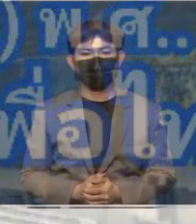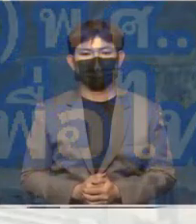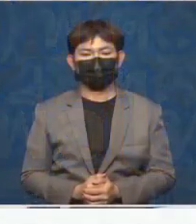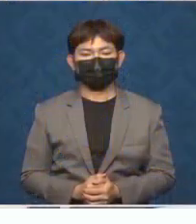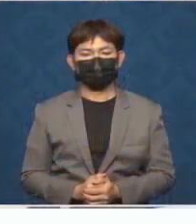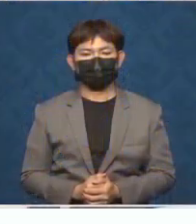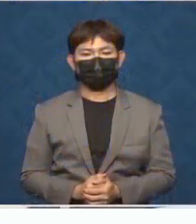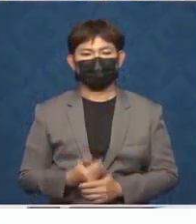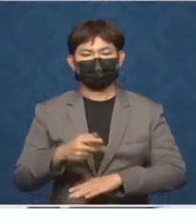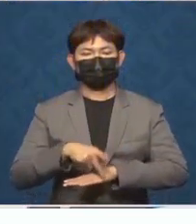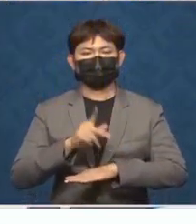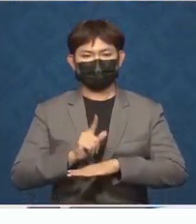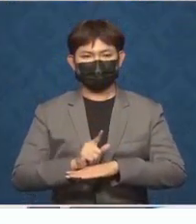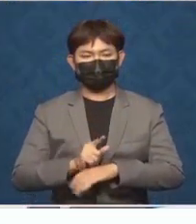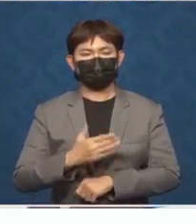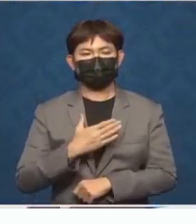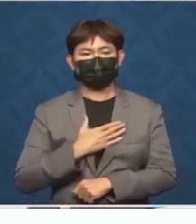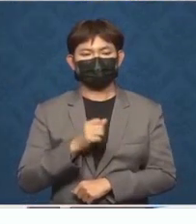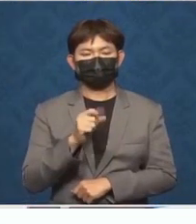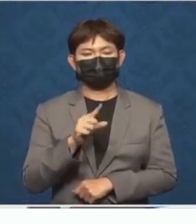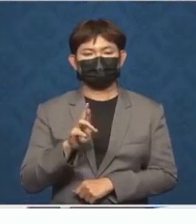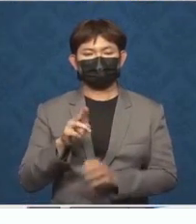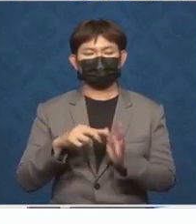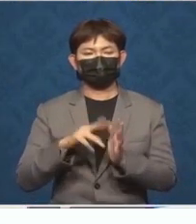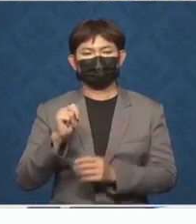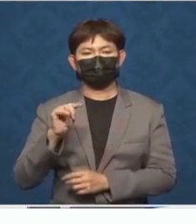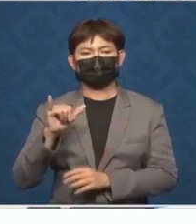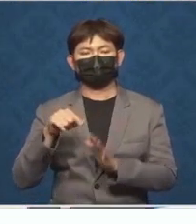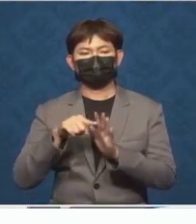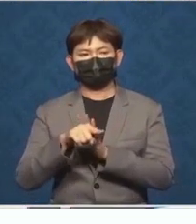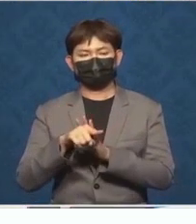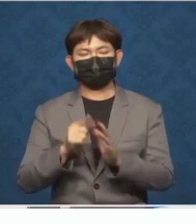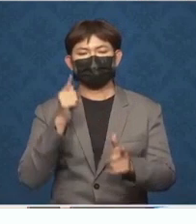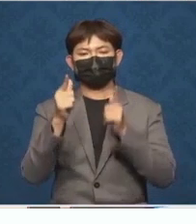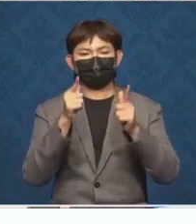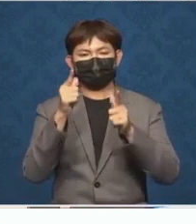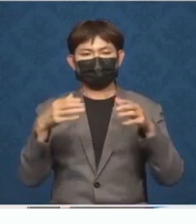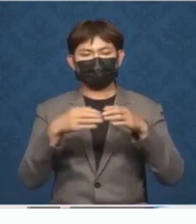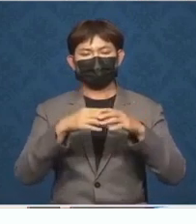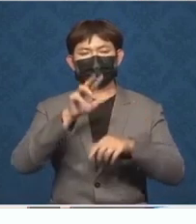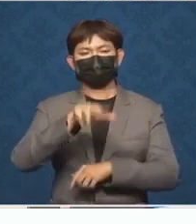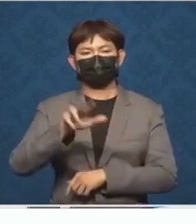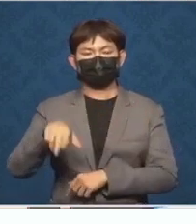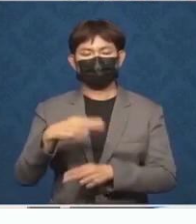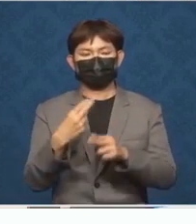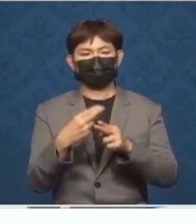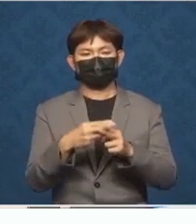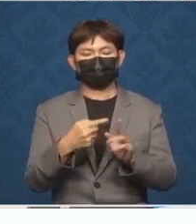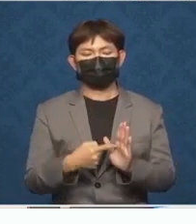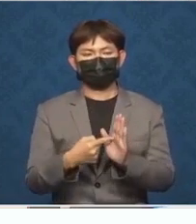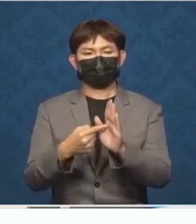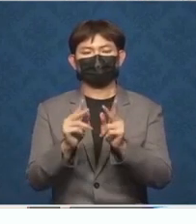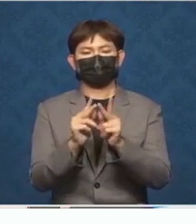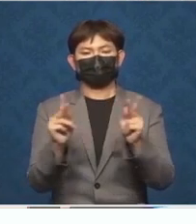ท่านประธานที่เคารพผมสลันทิมสวรรณสมาชิกสภาผู้แทนราษฎรจังหวัดเลยพรรคเพื่อไทยขอเสนอรายชื่อคณะกรรมการ